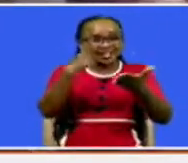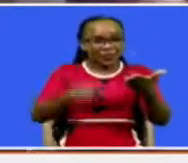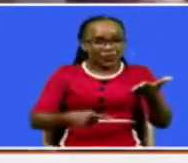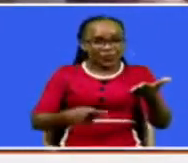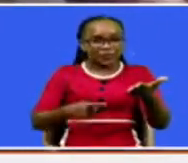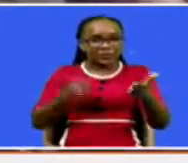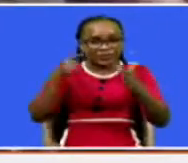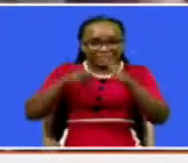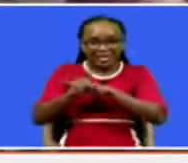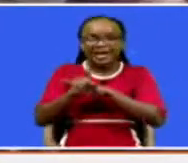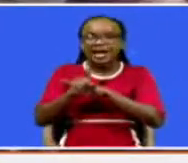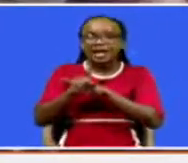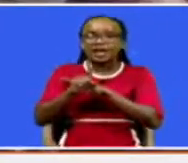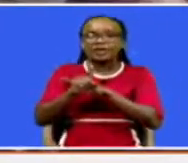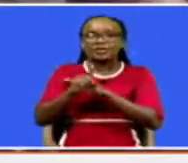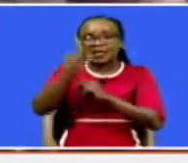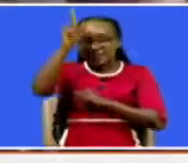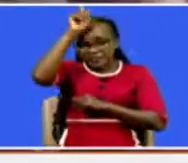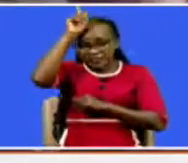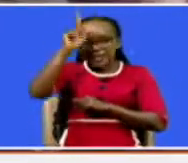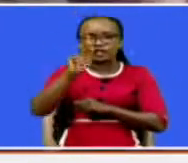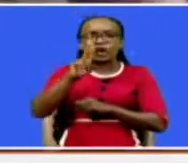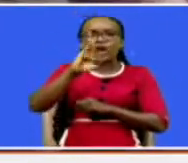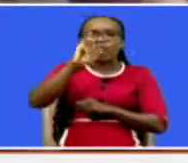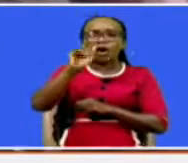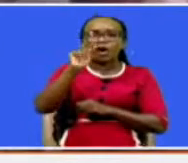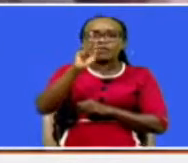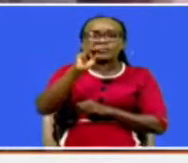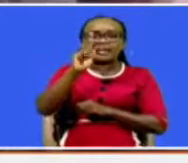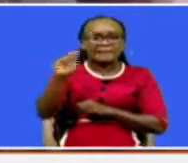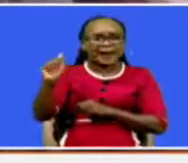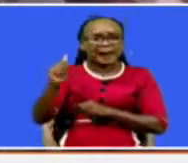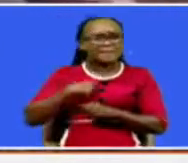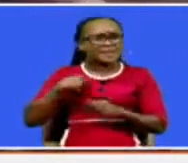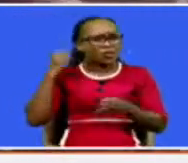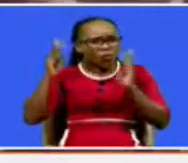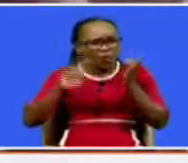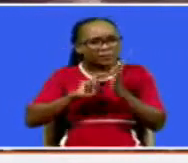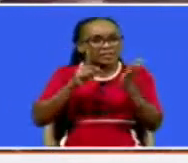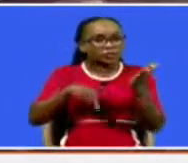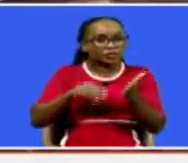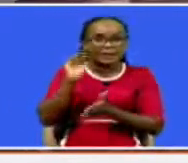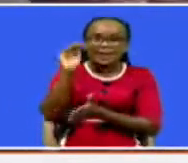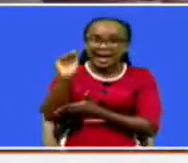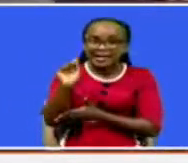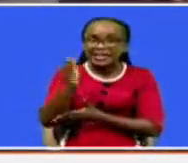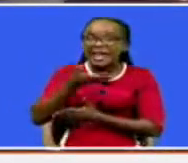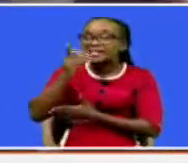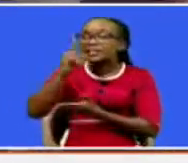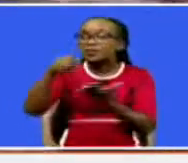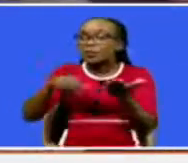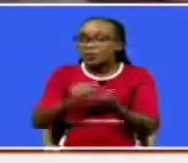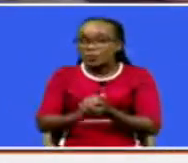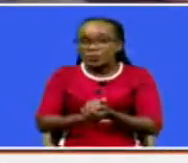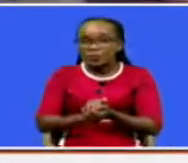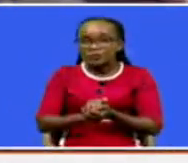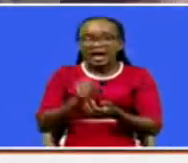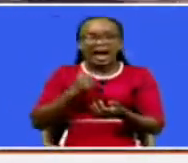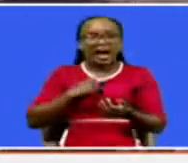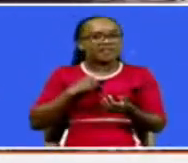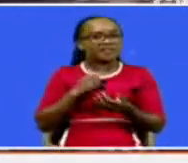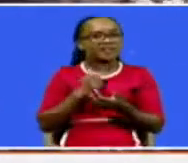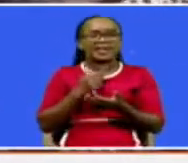mutaigia kijiji ya ujamaa. Nikashindwa kijiji ya ujamaa ni nini, nikaulisa. Nikaambiwa, hakuna kitu ya